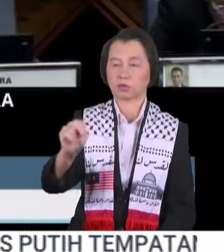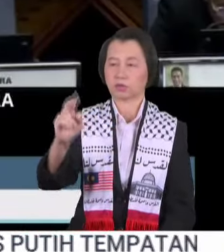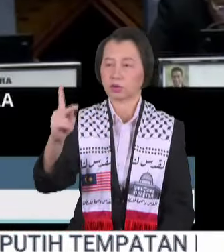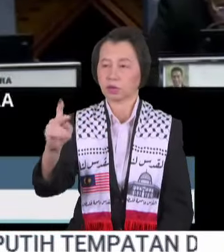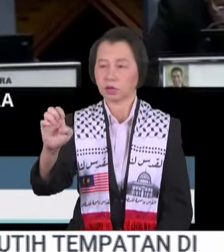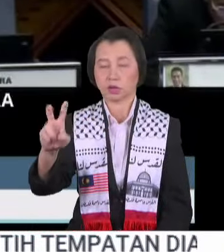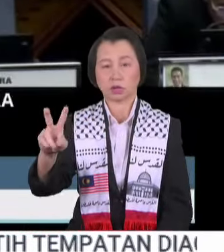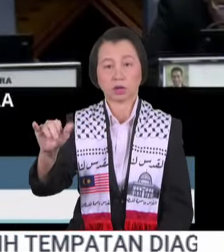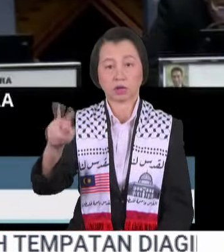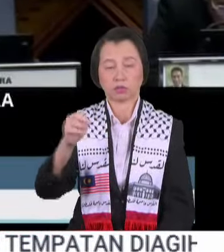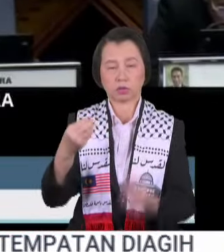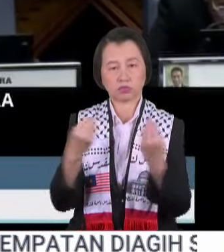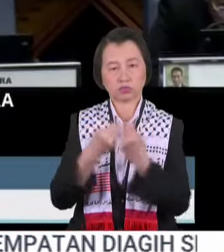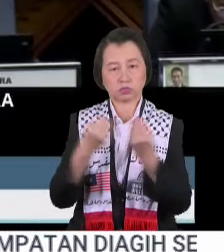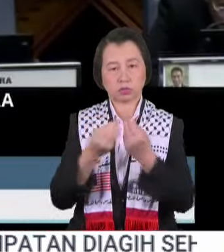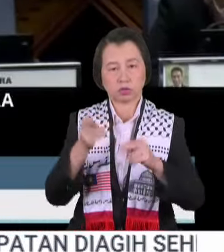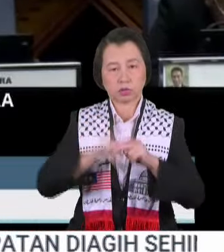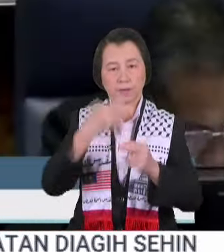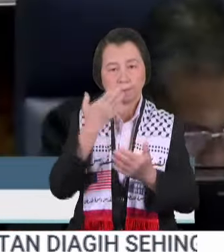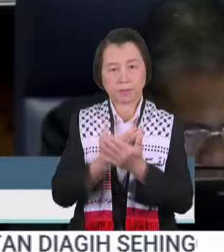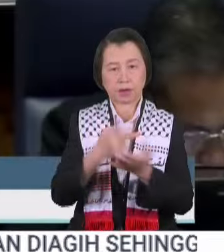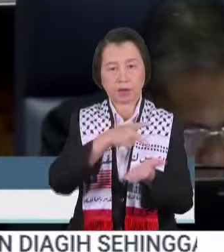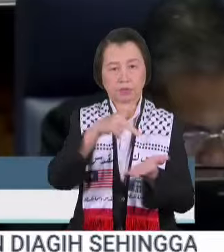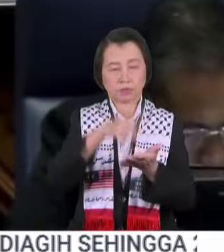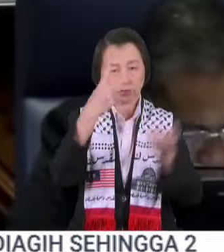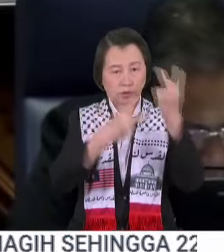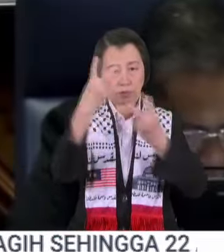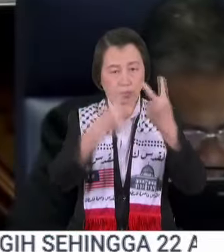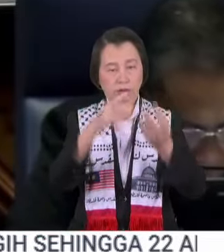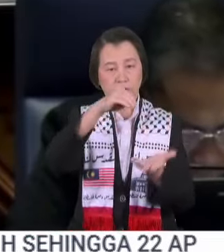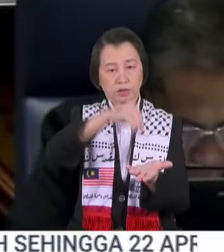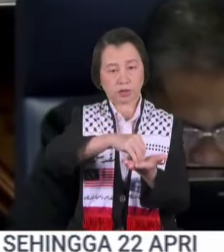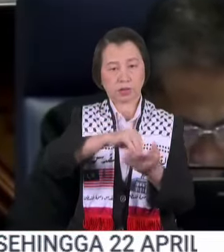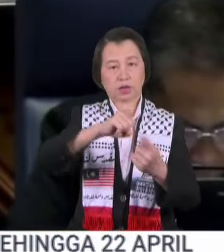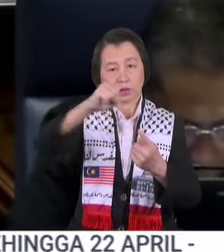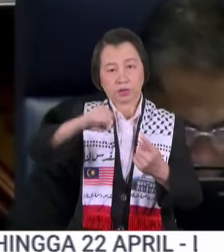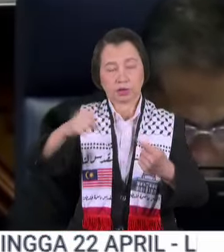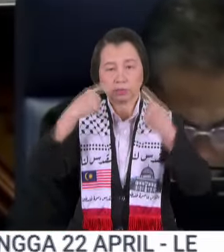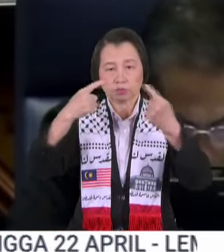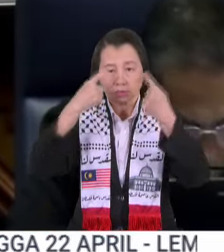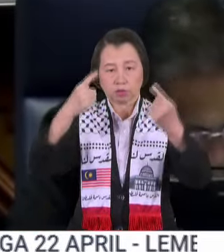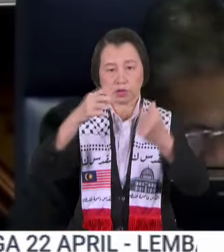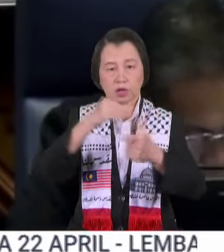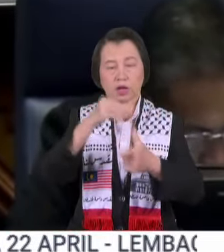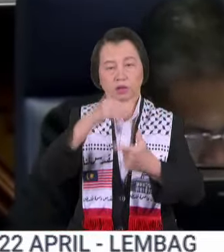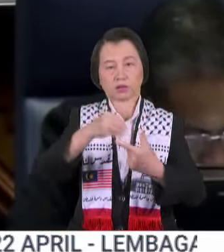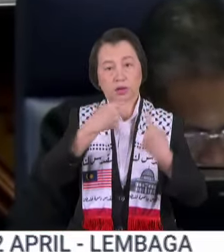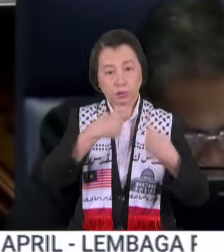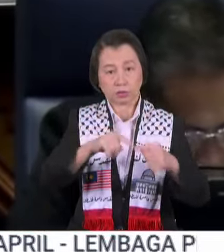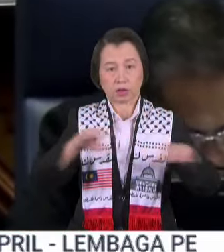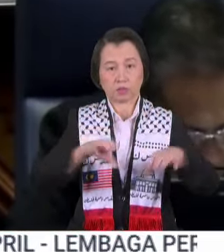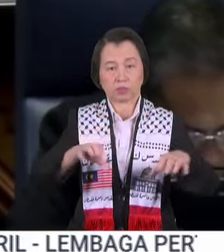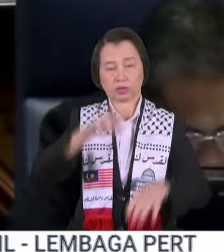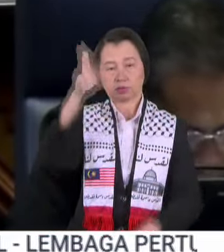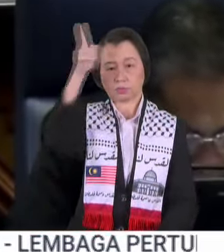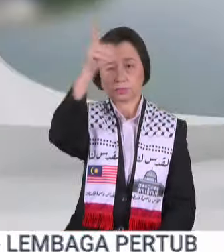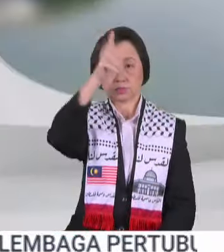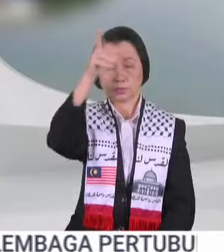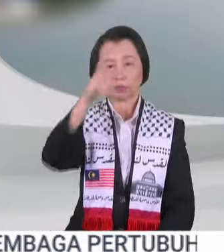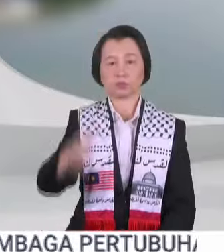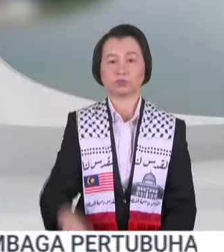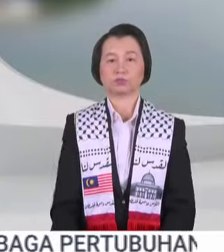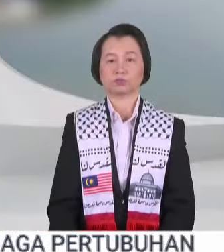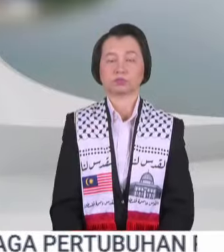Ket Kyun mengenai jumlah penambahbaikan pusat pelancongan di Sandakan yang berjaya atau sedang dilakukan kerajaan.